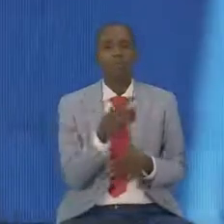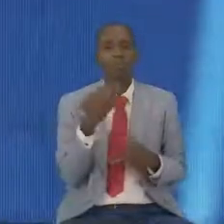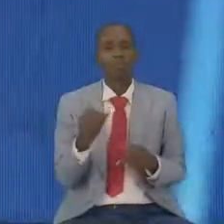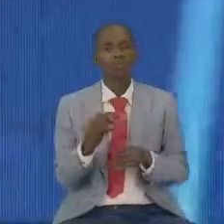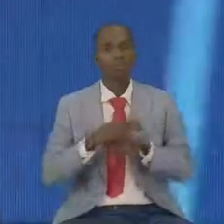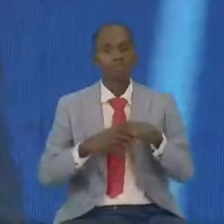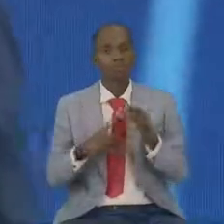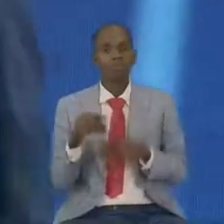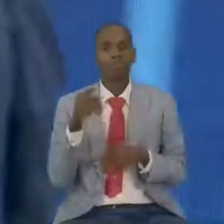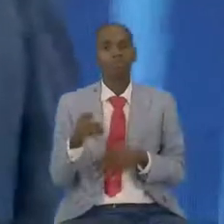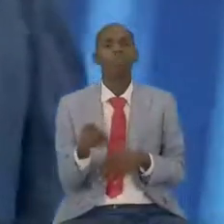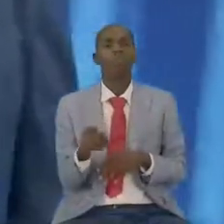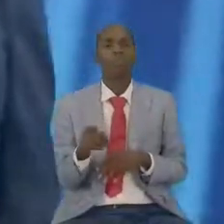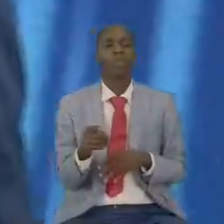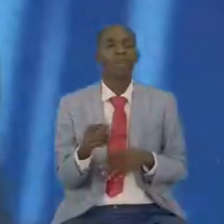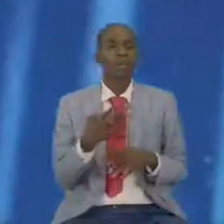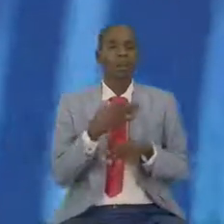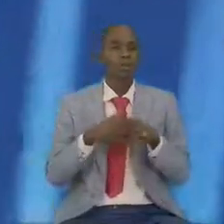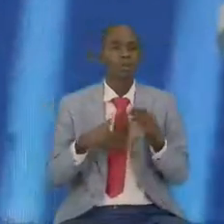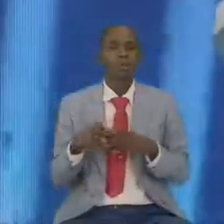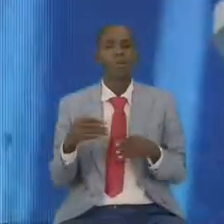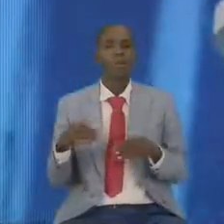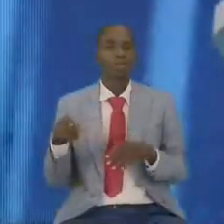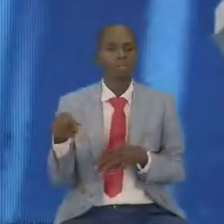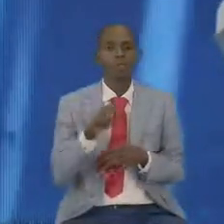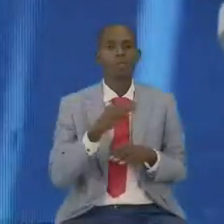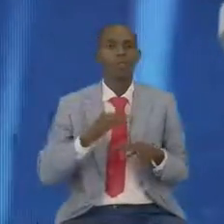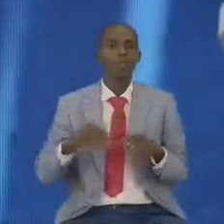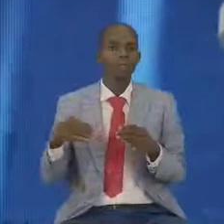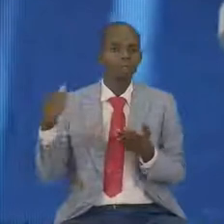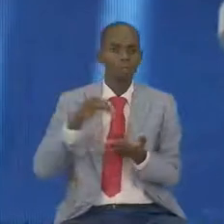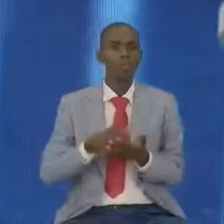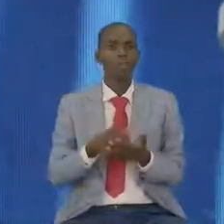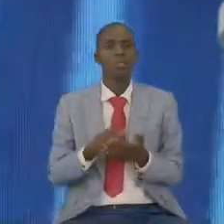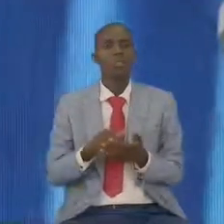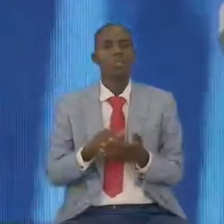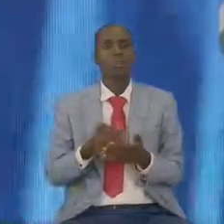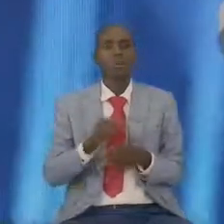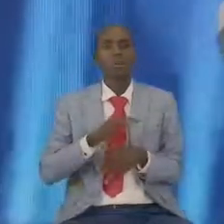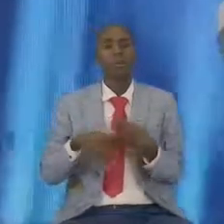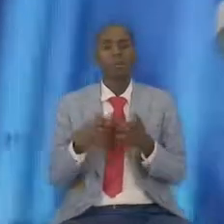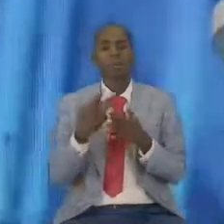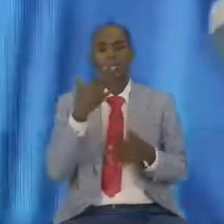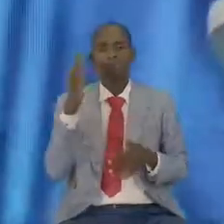lui. Et chacun lui donna un késita et un anneau d'or.